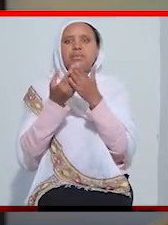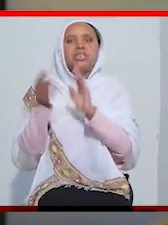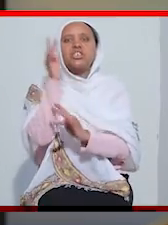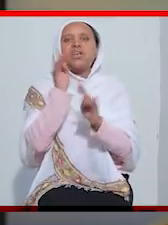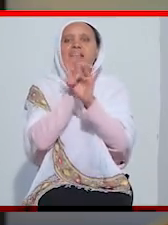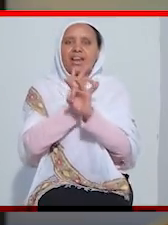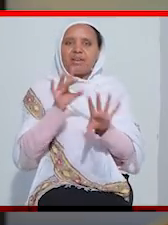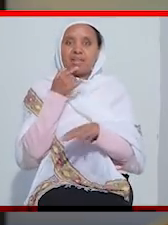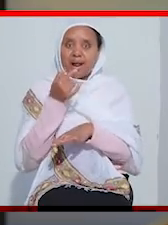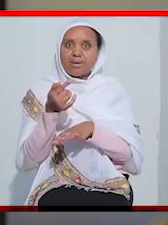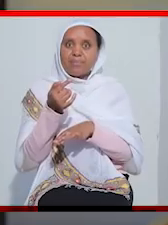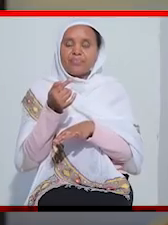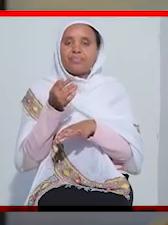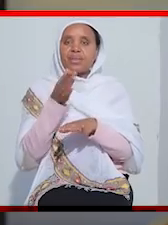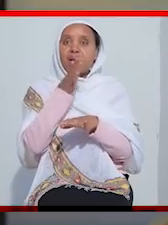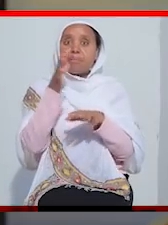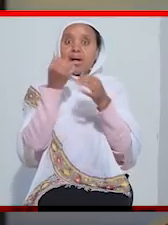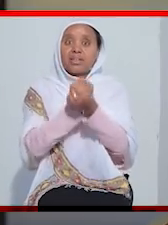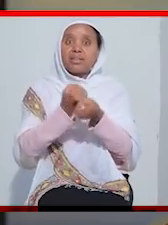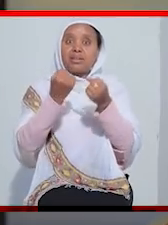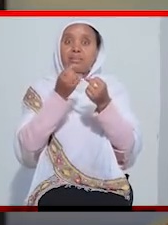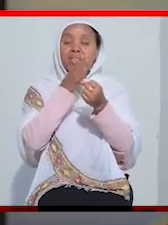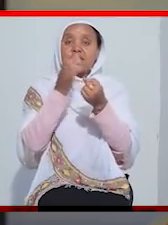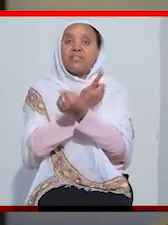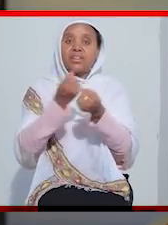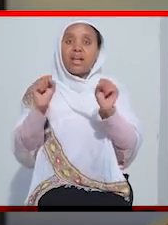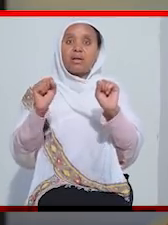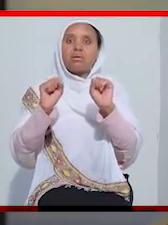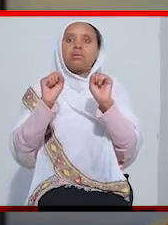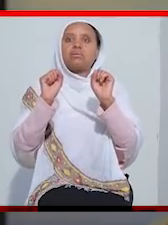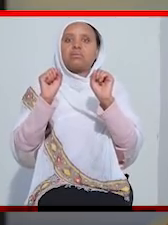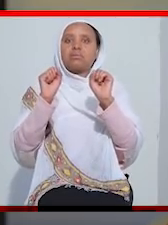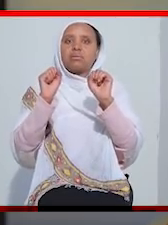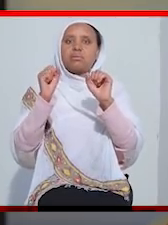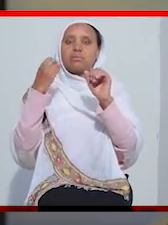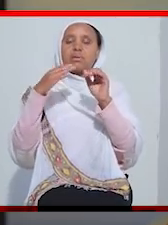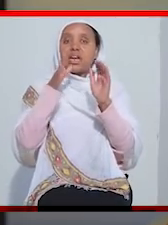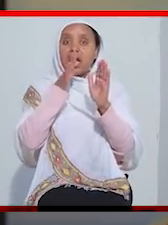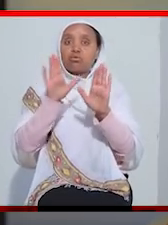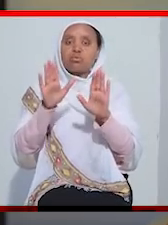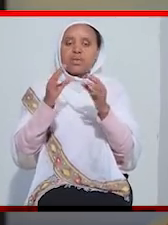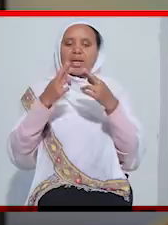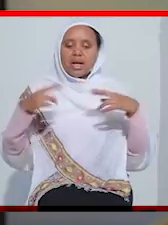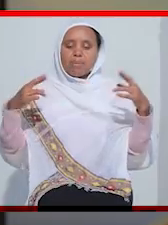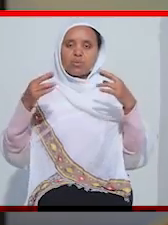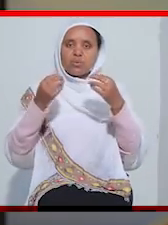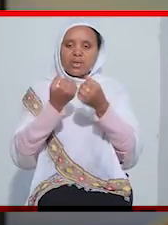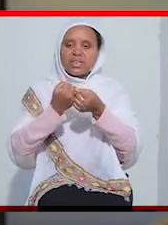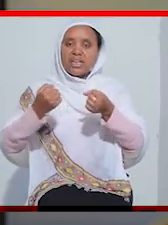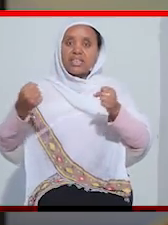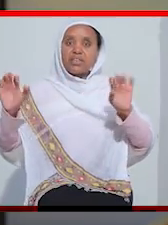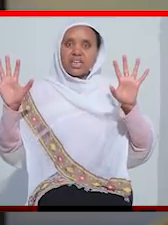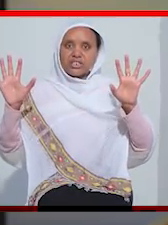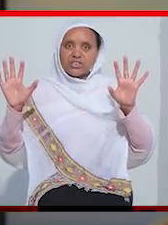ምንም አይሆንም፣ የሚደርስበት ችግር የለም ይላል። እመሰ ተፈታት ዋንሶ ሰወት ይወርደዋል ውስተ ጸርፍ።